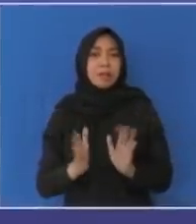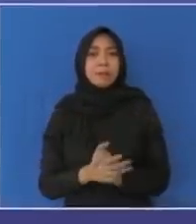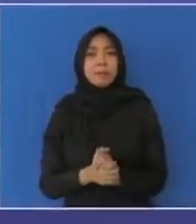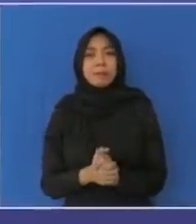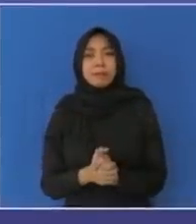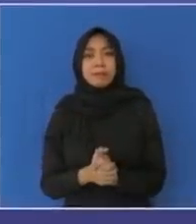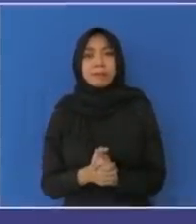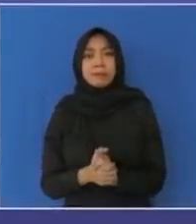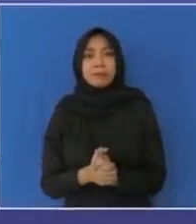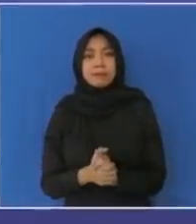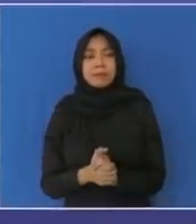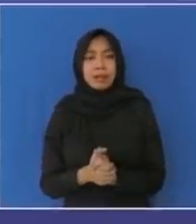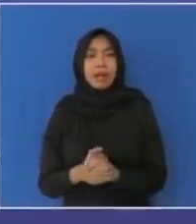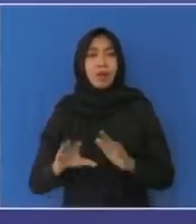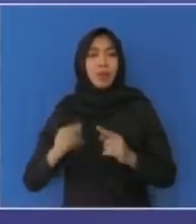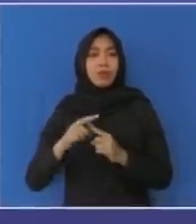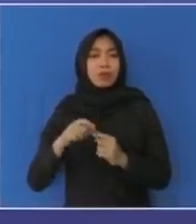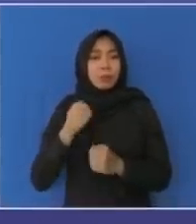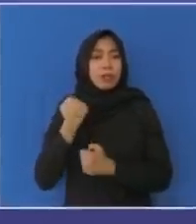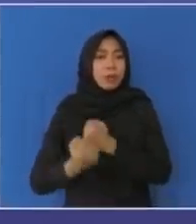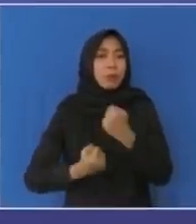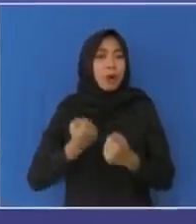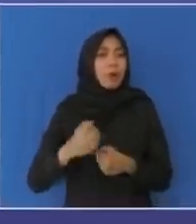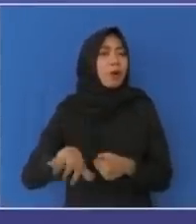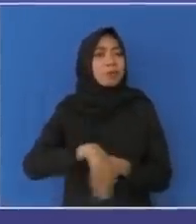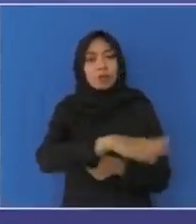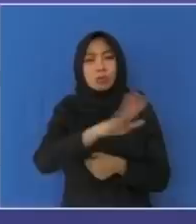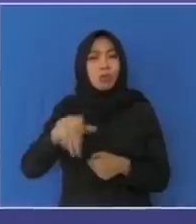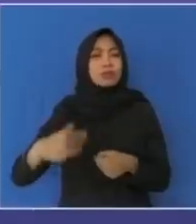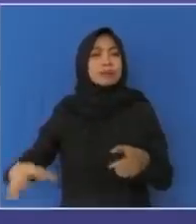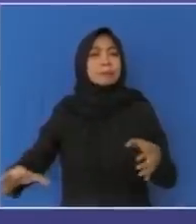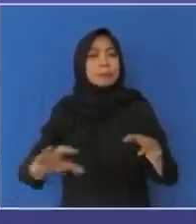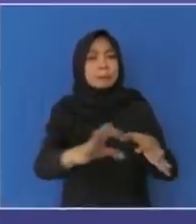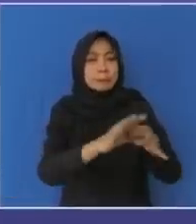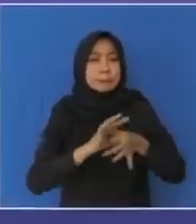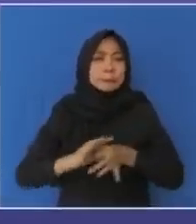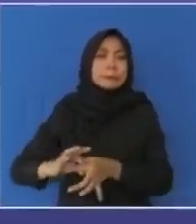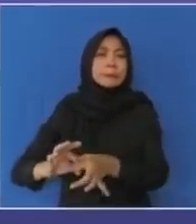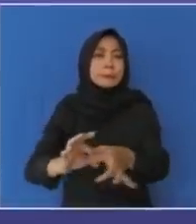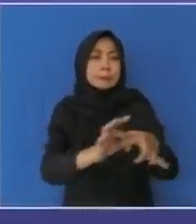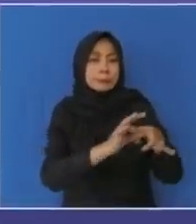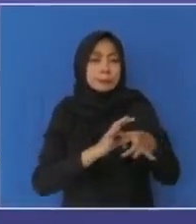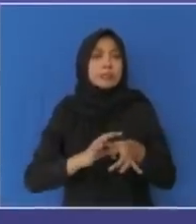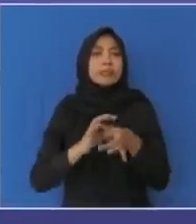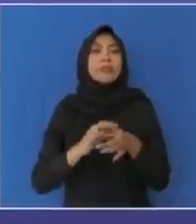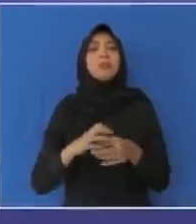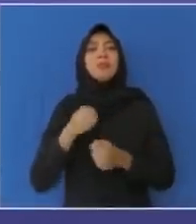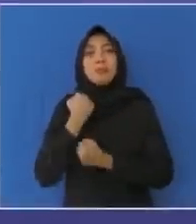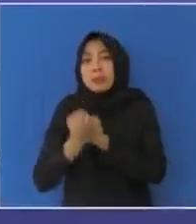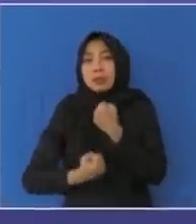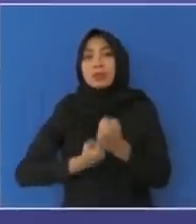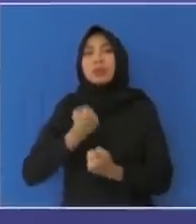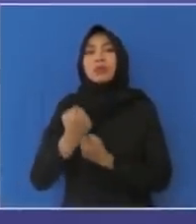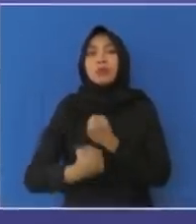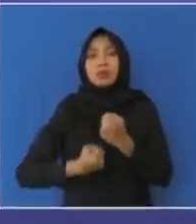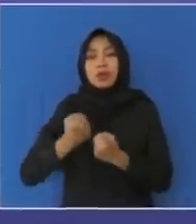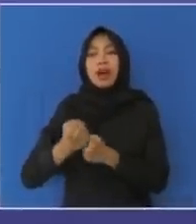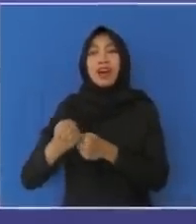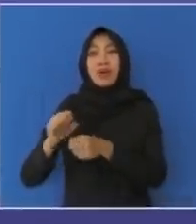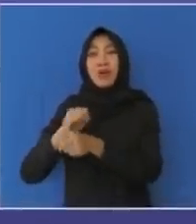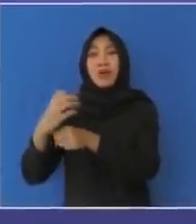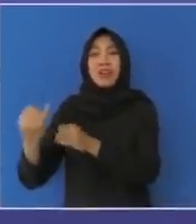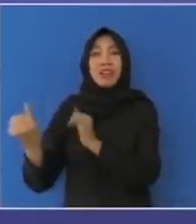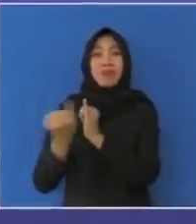bisa secara bersinergi bau membahu sistematis memenangkan Peperangan